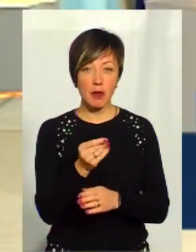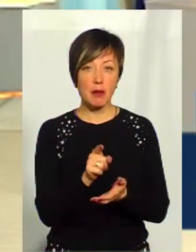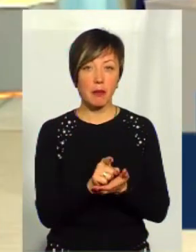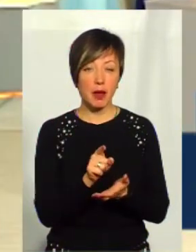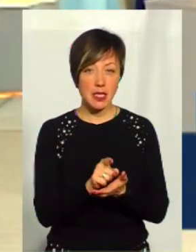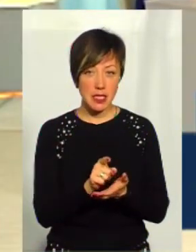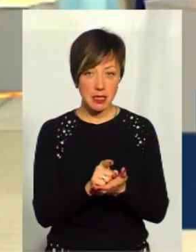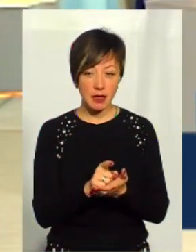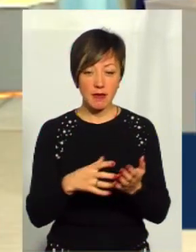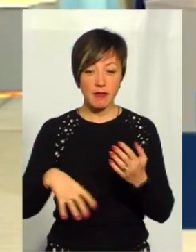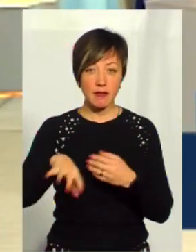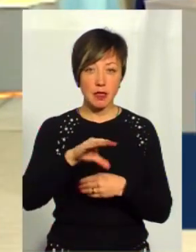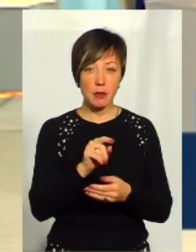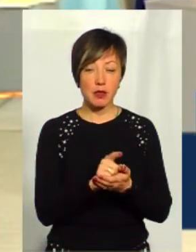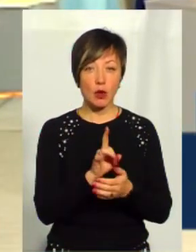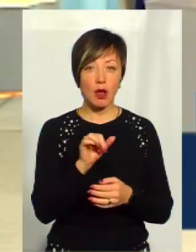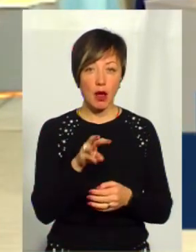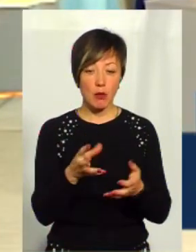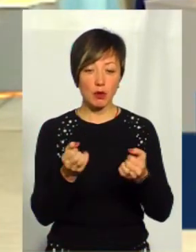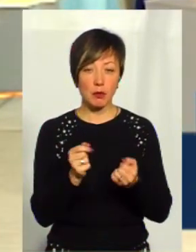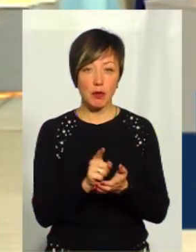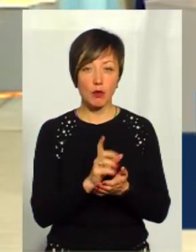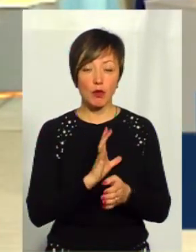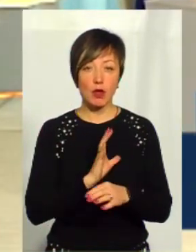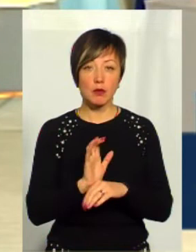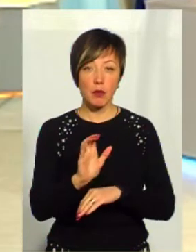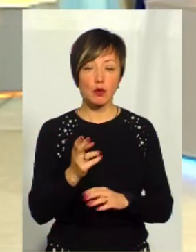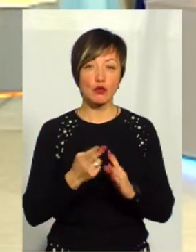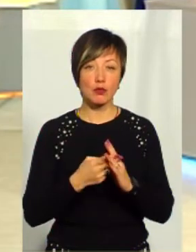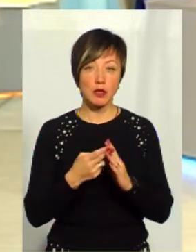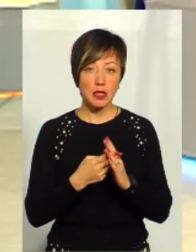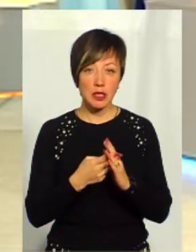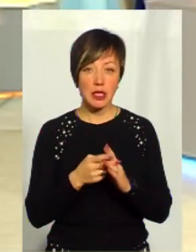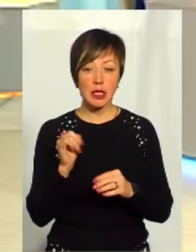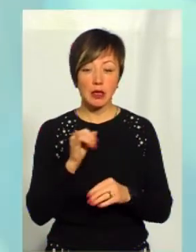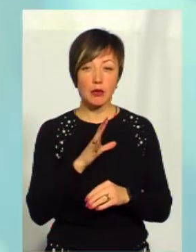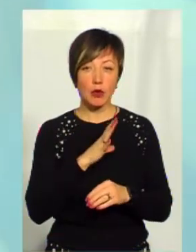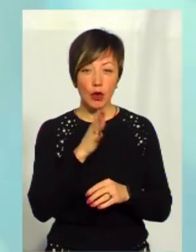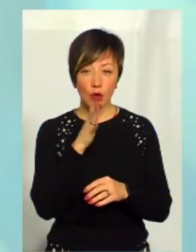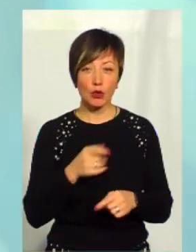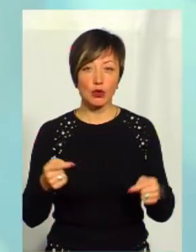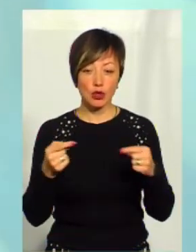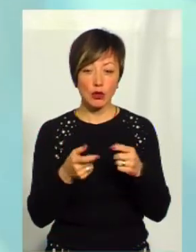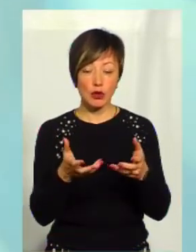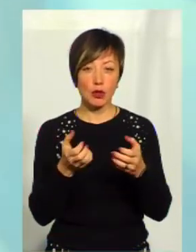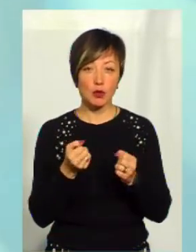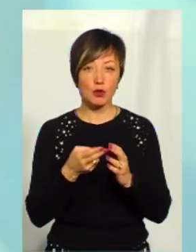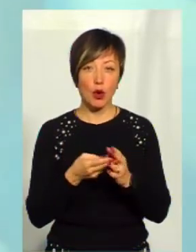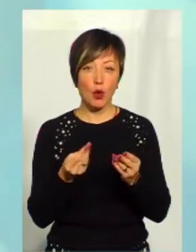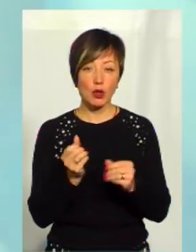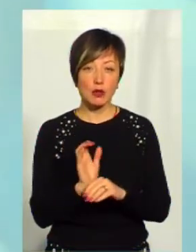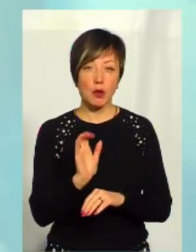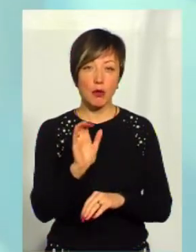пенсії всім пенсіонерам, які отримали пенсію, була спрямована субсидія, і були одночасно одержувачами субсидії,